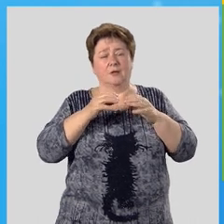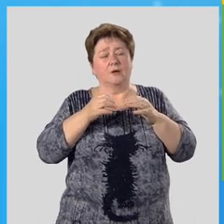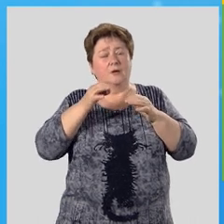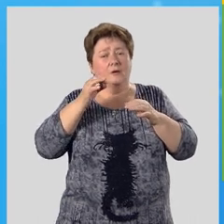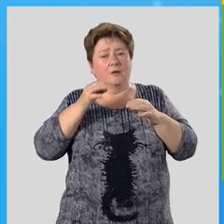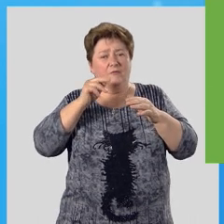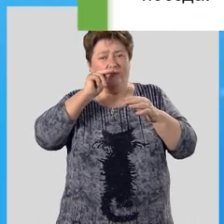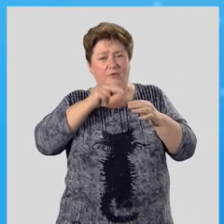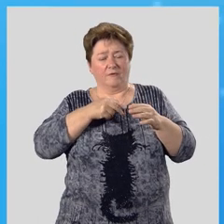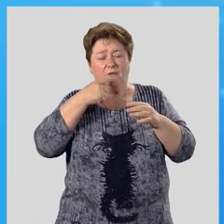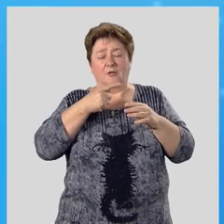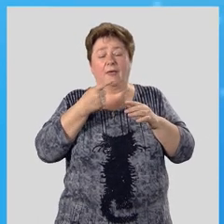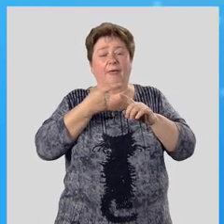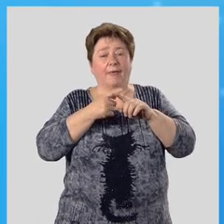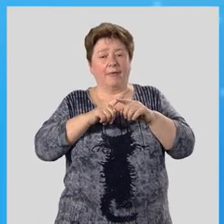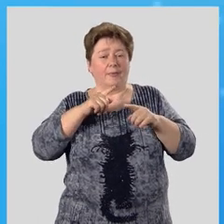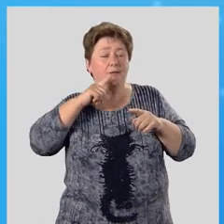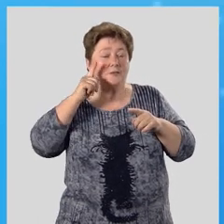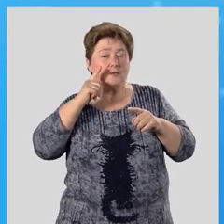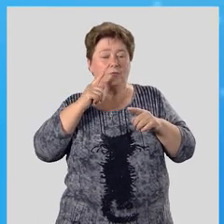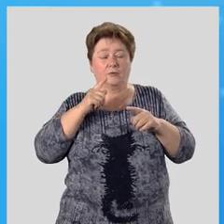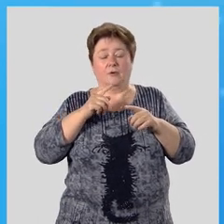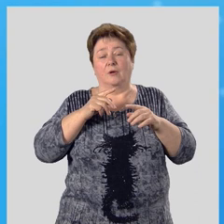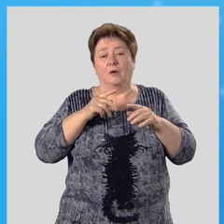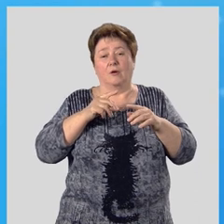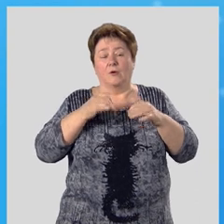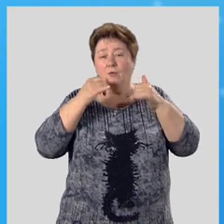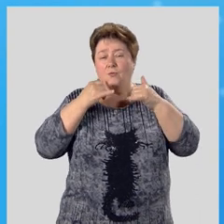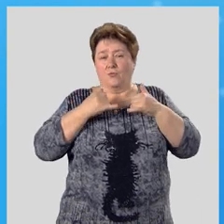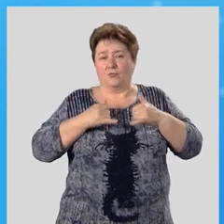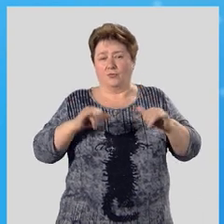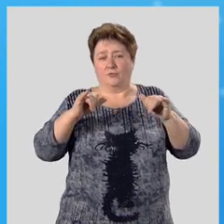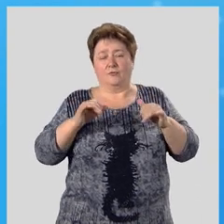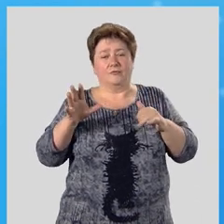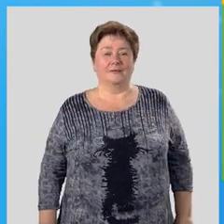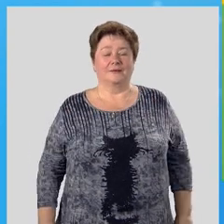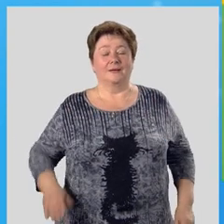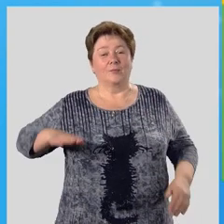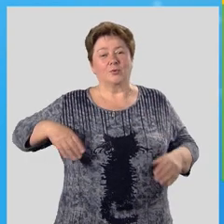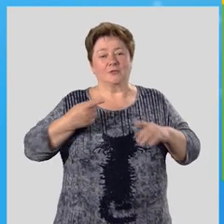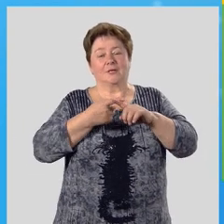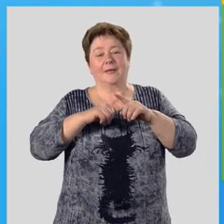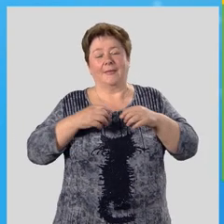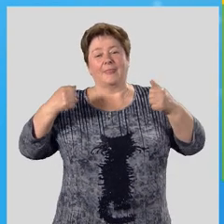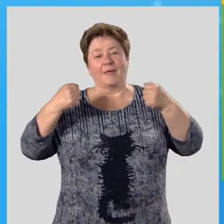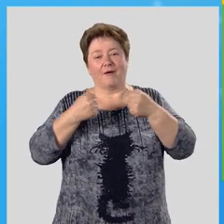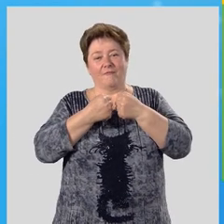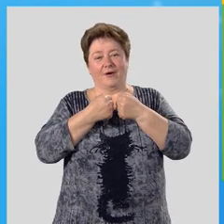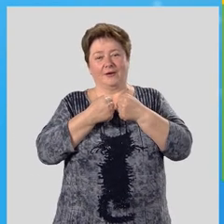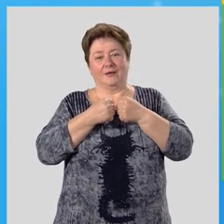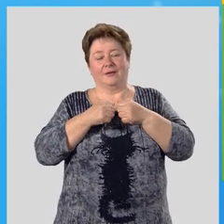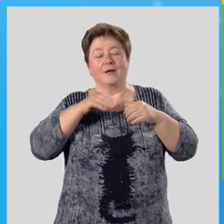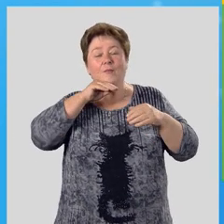подсудимый заявил, что это зеленый, повергнув присутствующих в шок. После этой